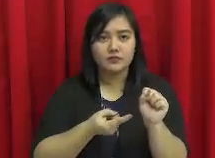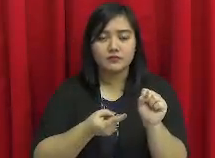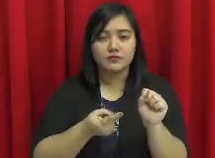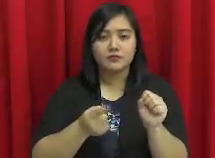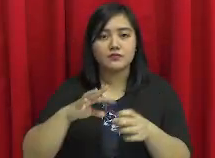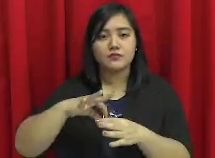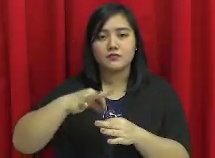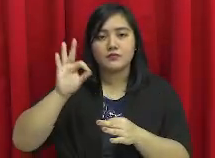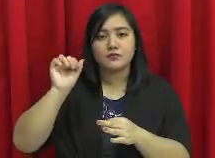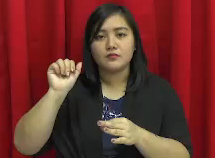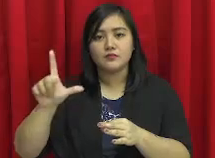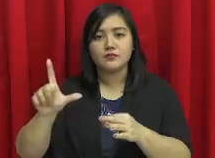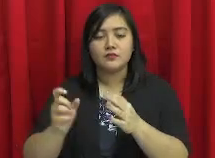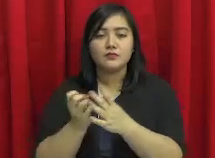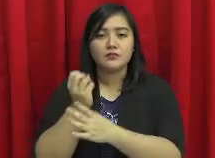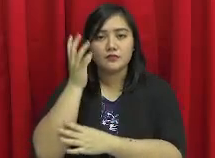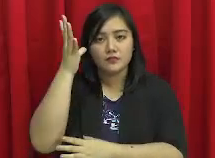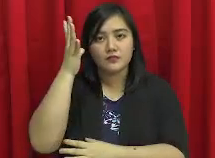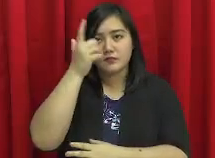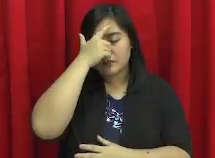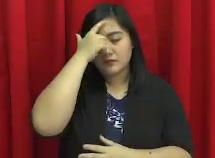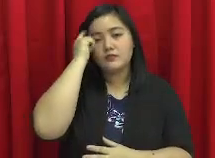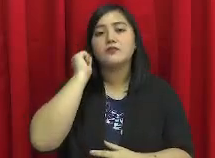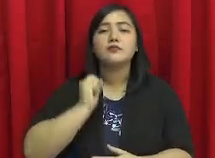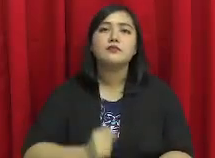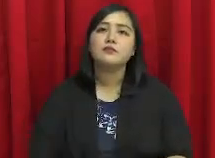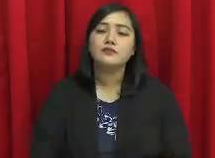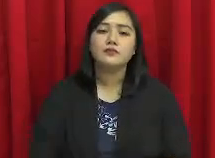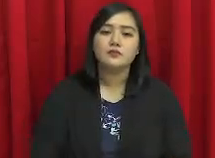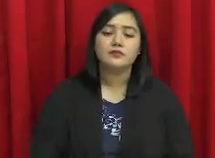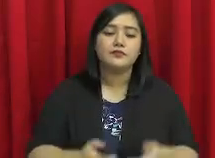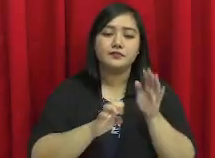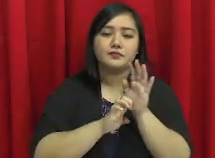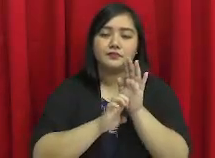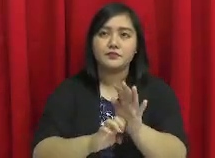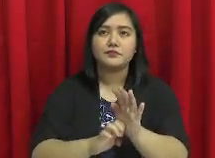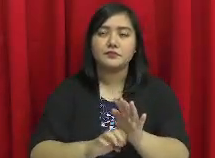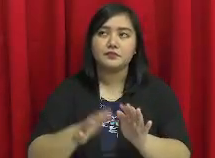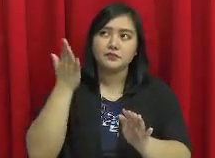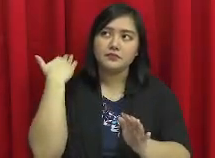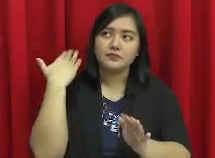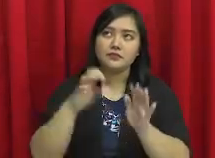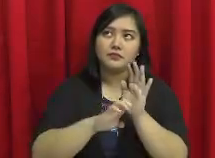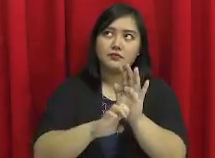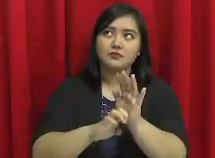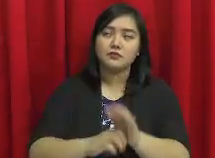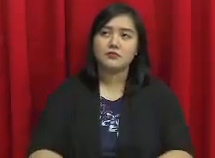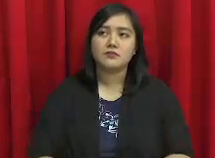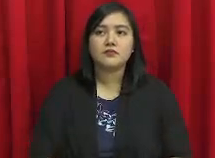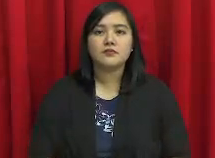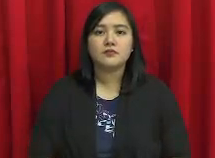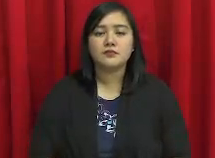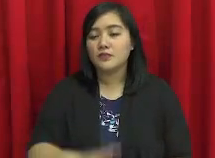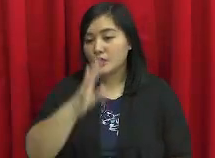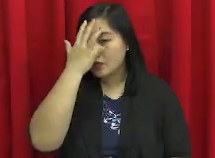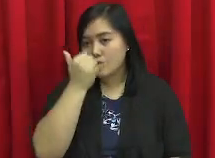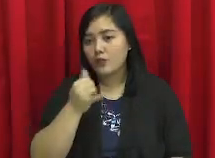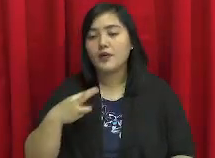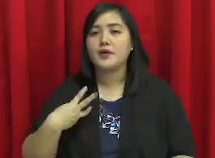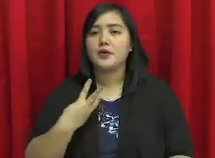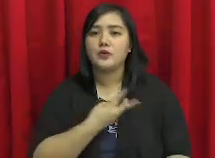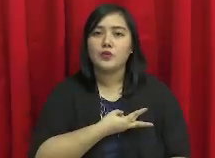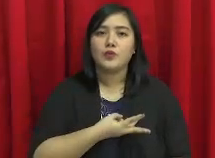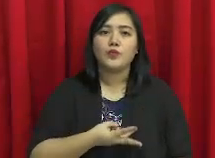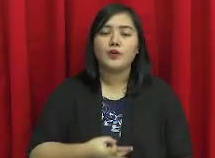mga kapatid. Kasi hindi pwede. Like, for example, pinapakita ni Sir Jiang kanina, bakit namin to inilalantaran sa